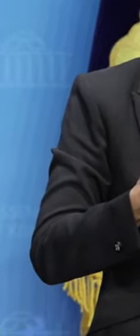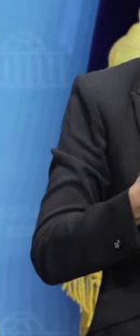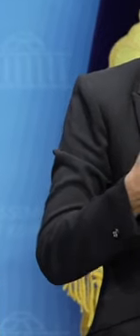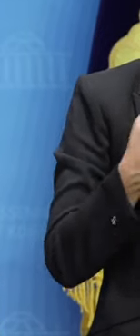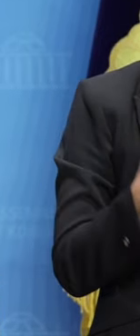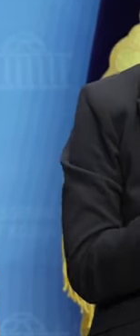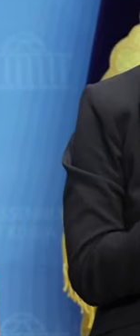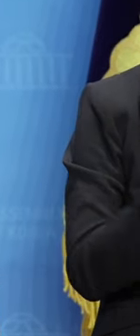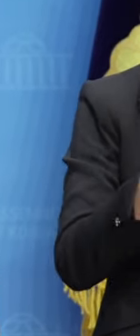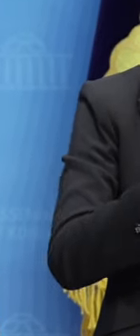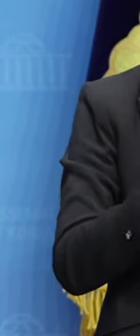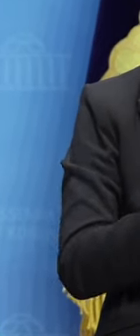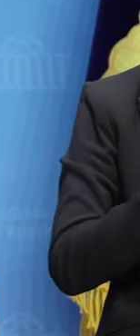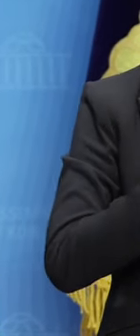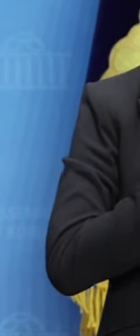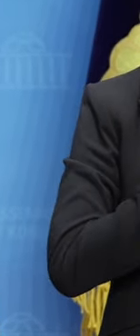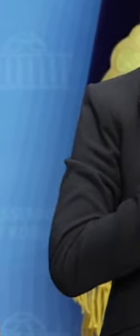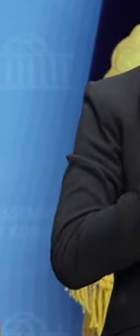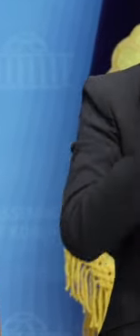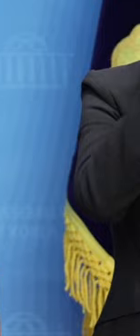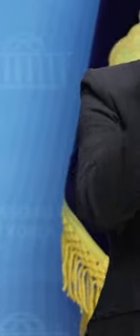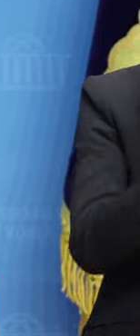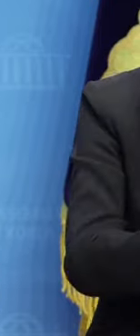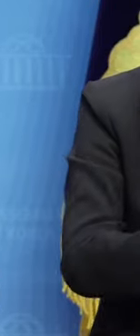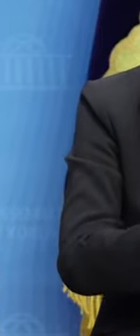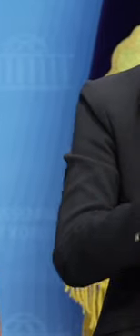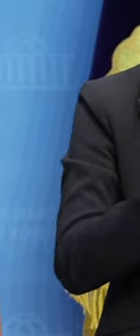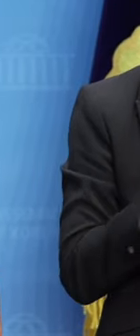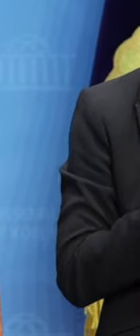마음으로 고개 숙여 사죄드립니다.